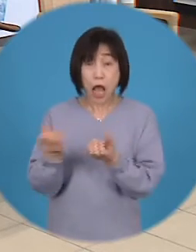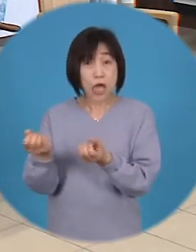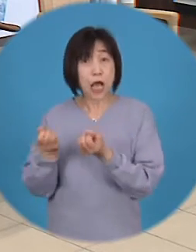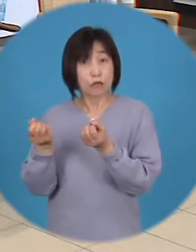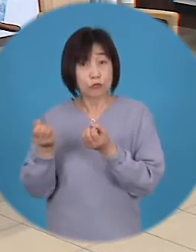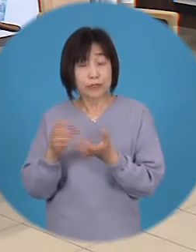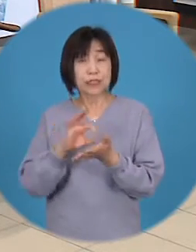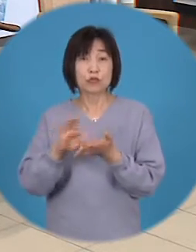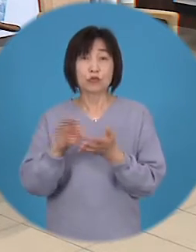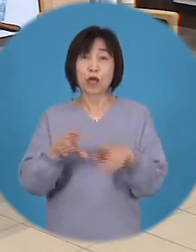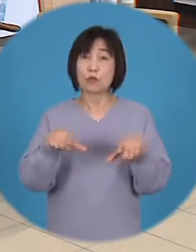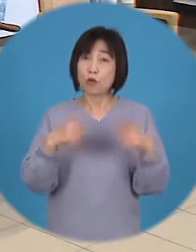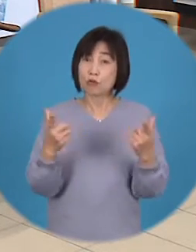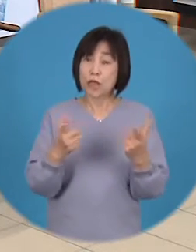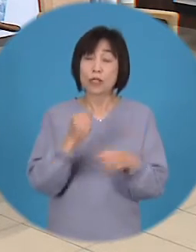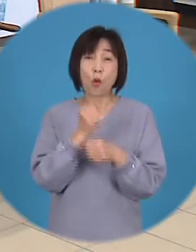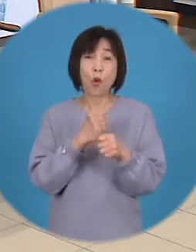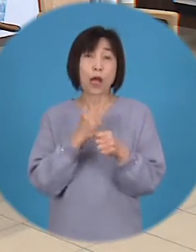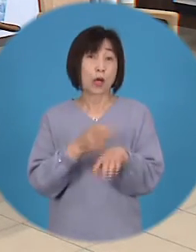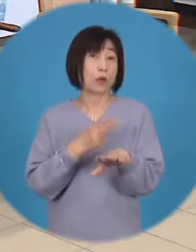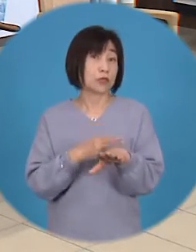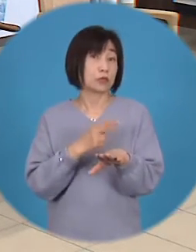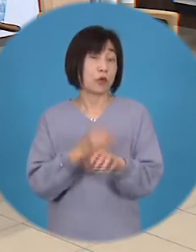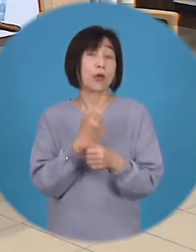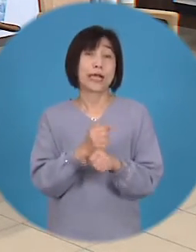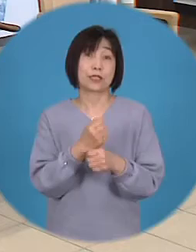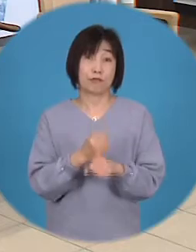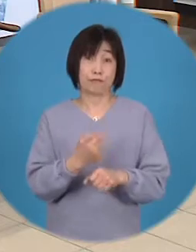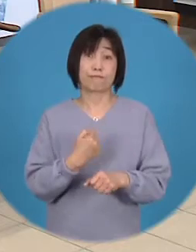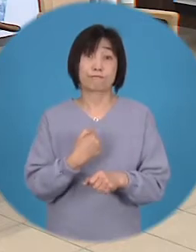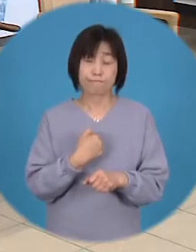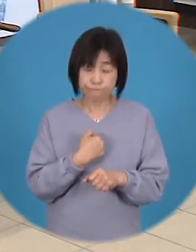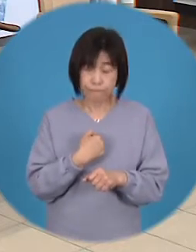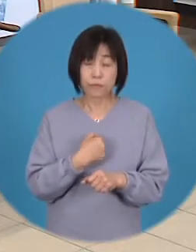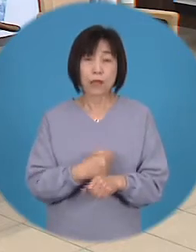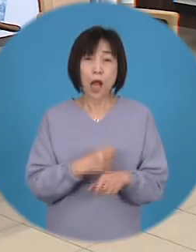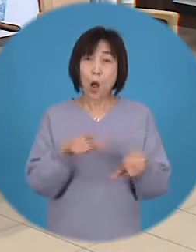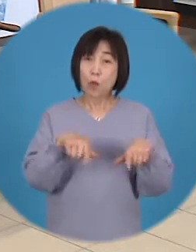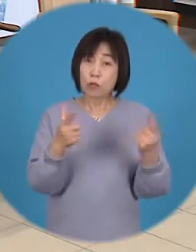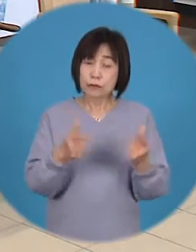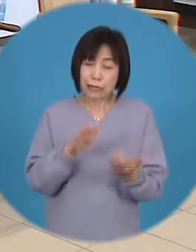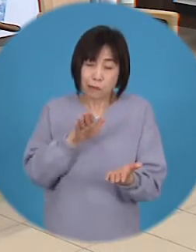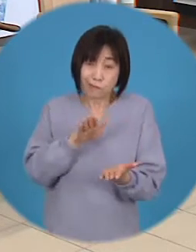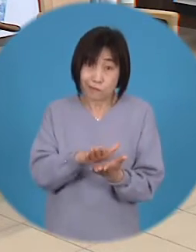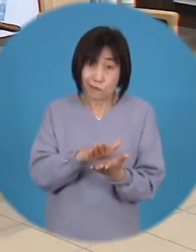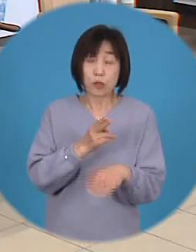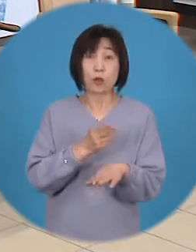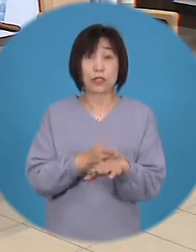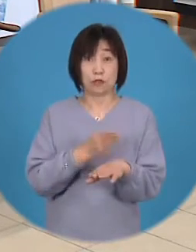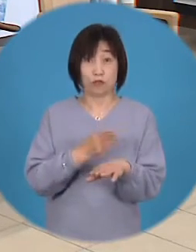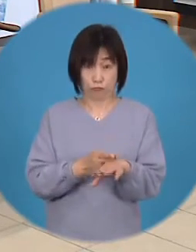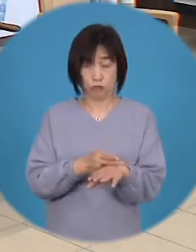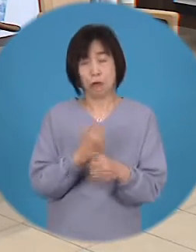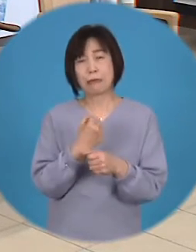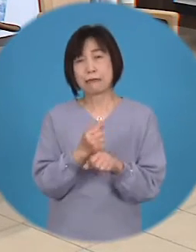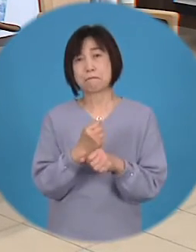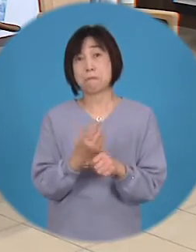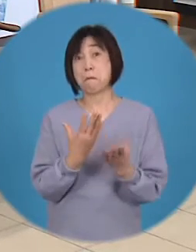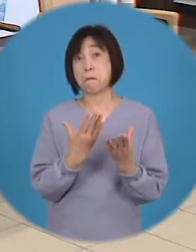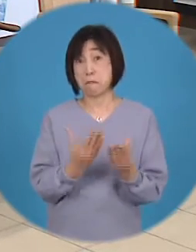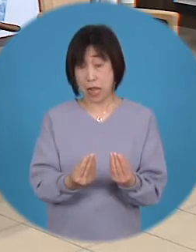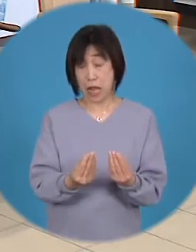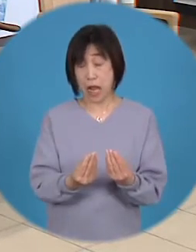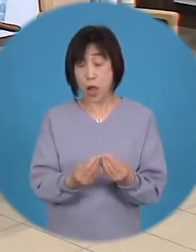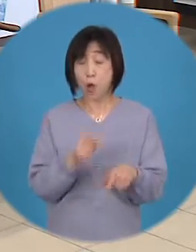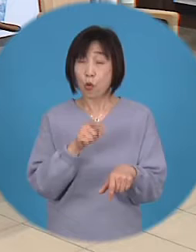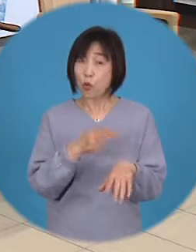加工技術などを研究しています。研究所では木材圧縮技術も研究してきましたが、今回この技術を包丁